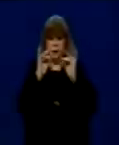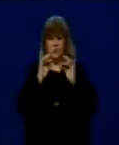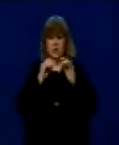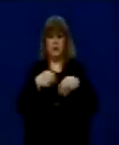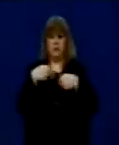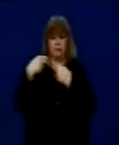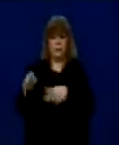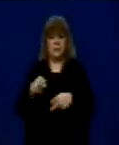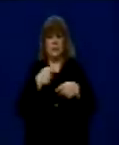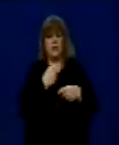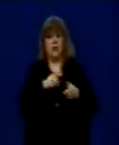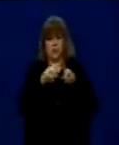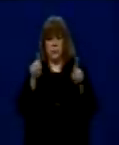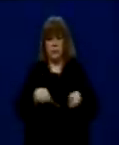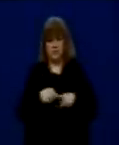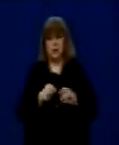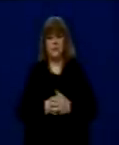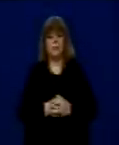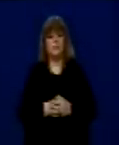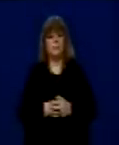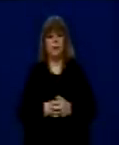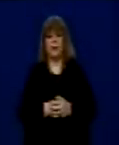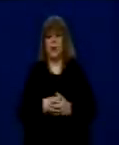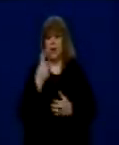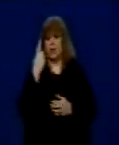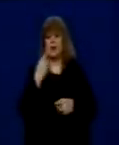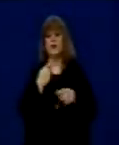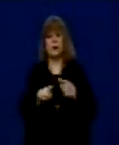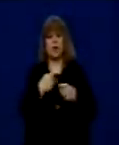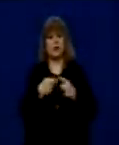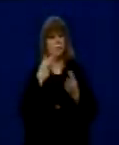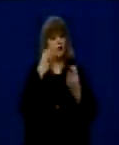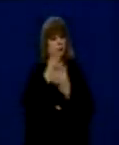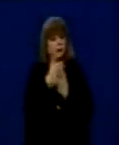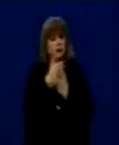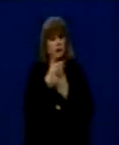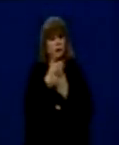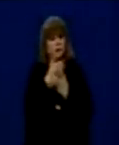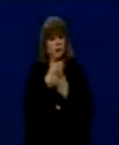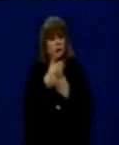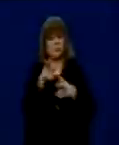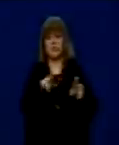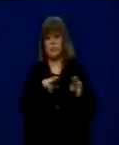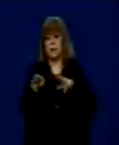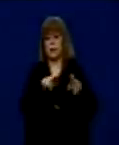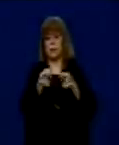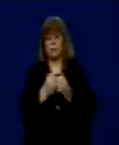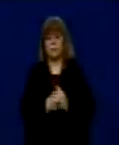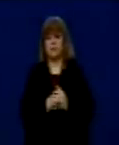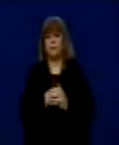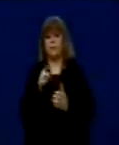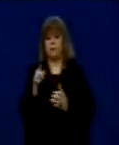së posaçme gjykatës supreme. Pra kemi një rast të ndërhyrjes flagrante në sistemin e drejtësisë, apo jo? Edhe kjo vjen